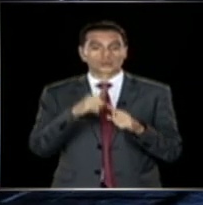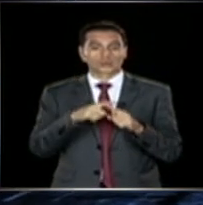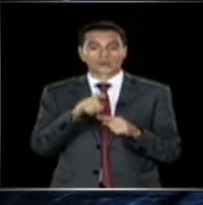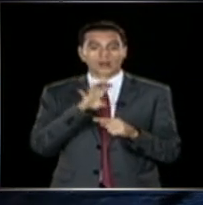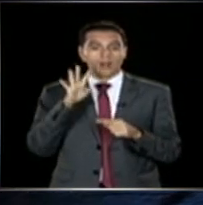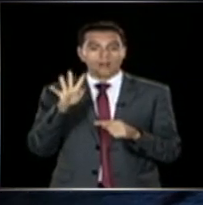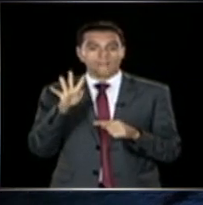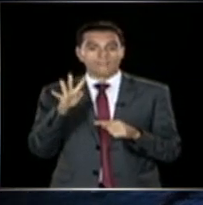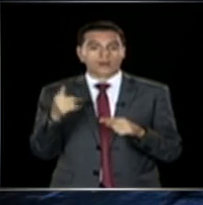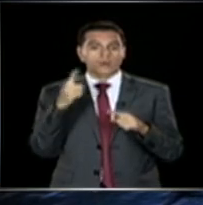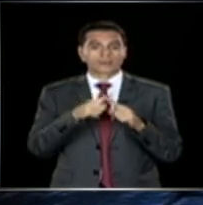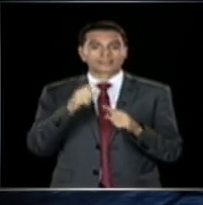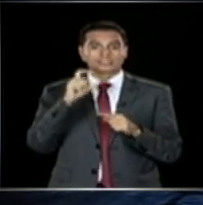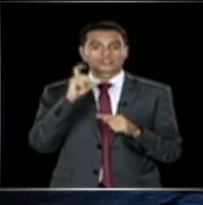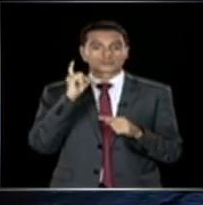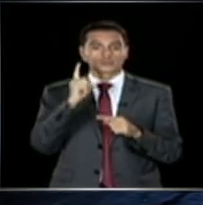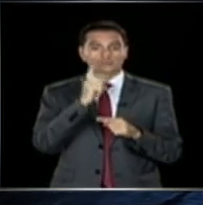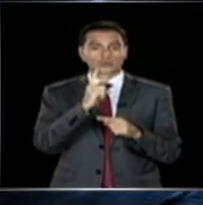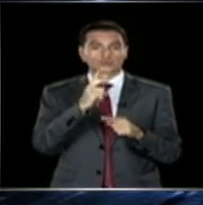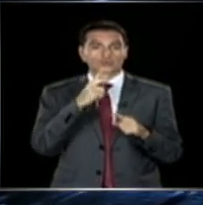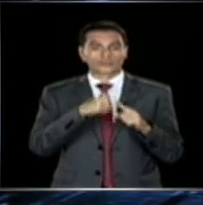أغسطس، إبريل،